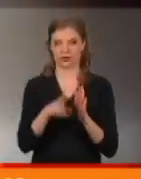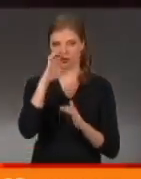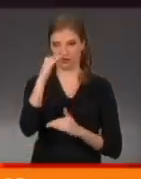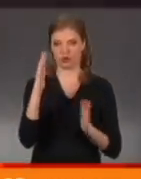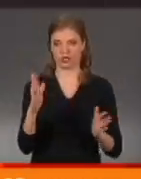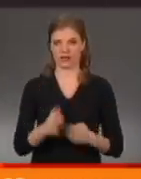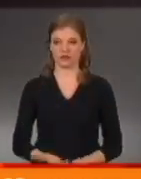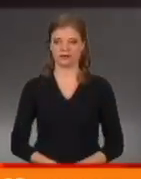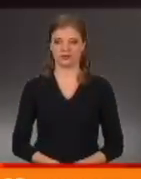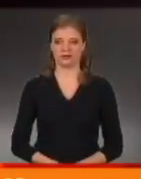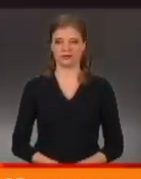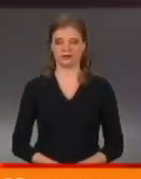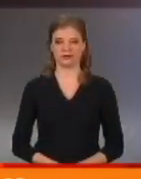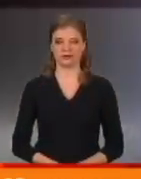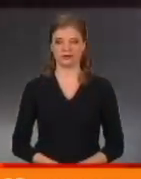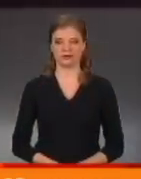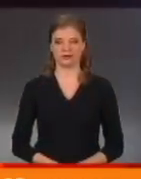кобзаря.